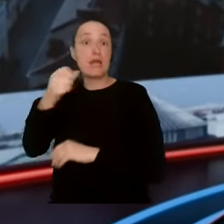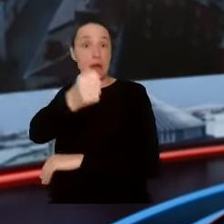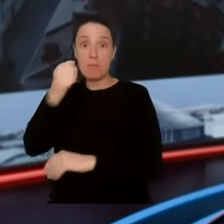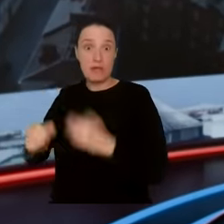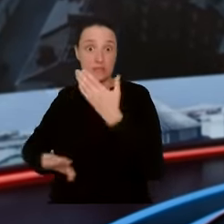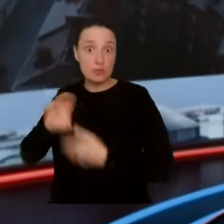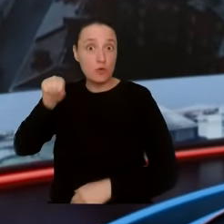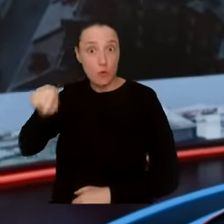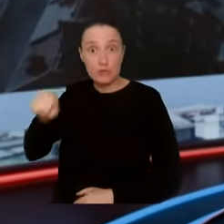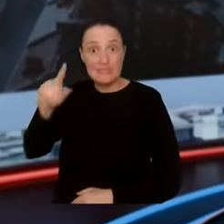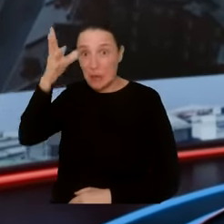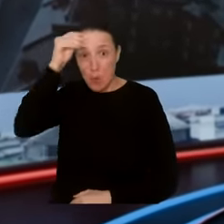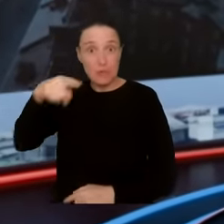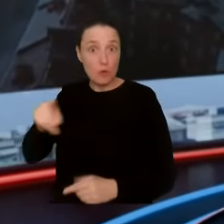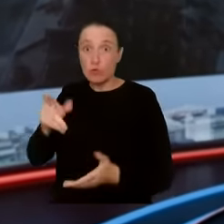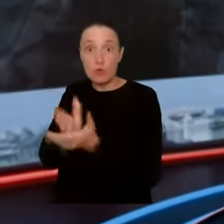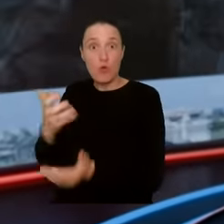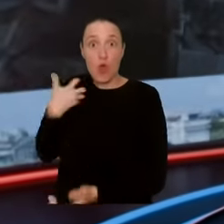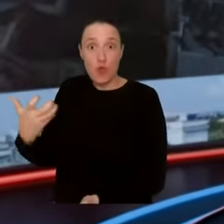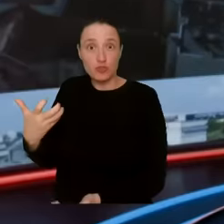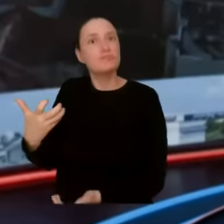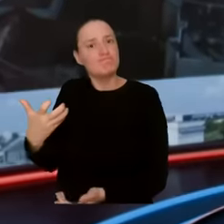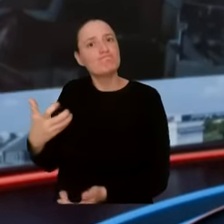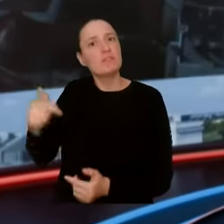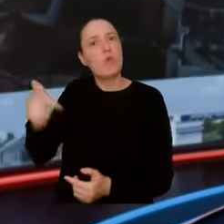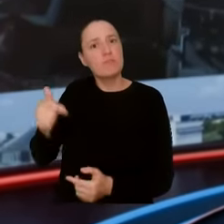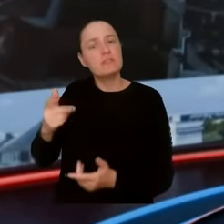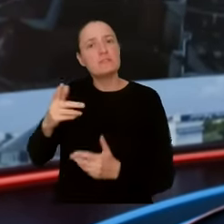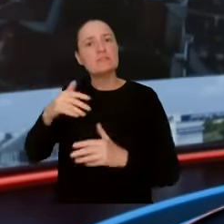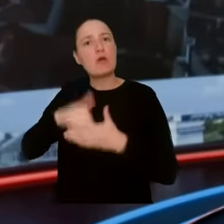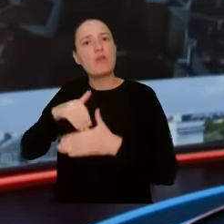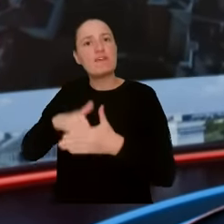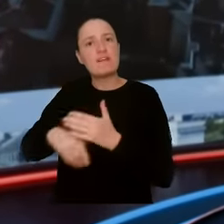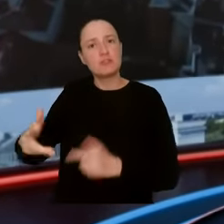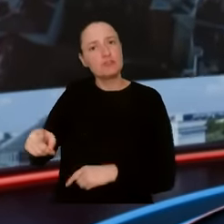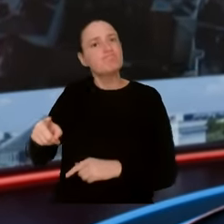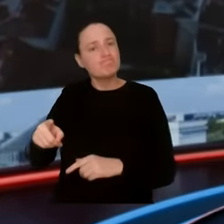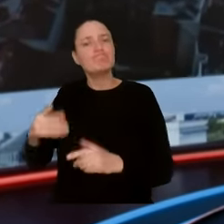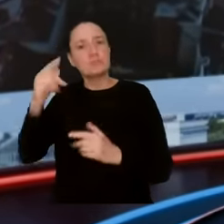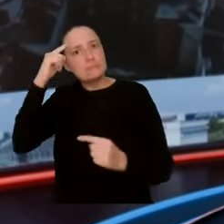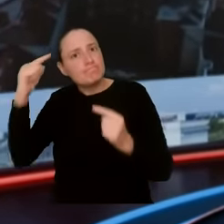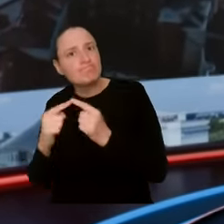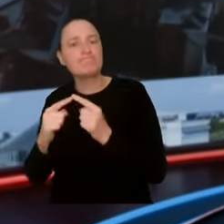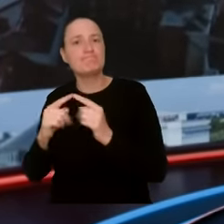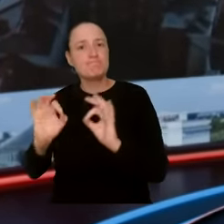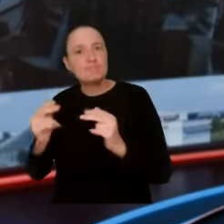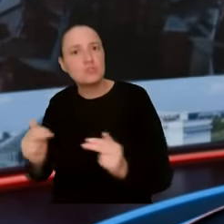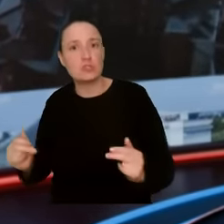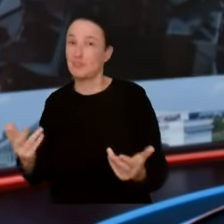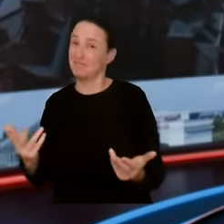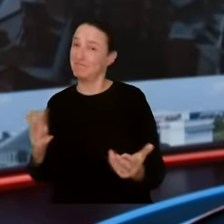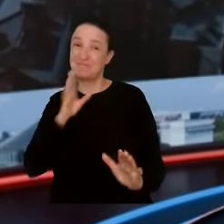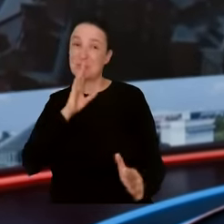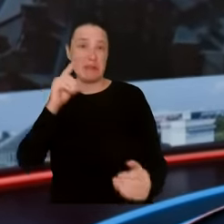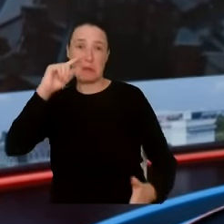też ma swoje granice. Wyznacza je takt i zdrowy rozsądek, z którym pan Jakub Liwne najwyraźniej minął się w drzwiach. Ekspres